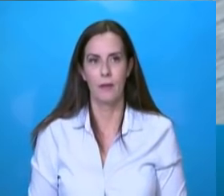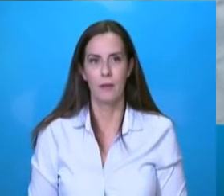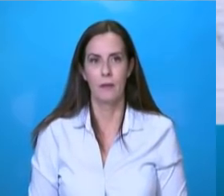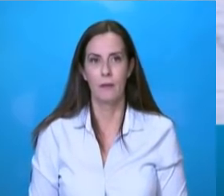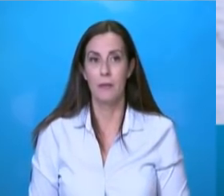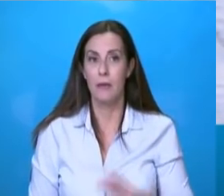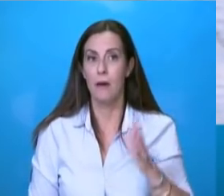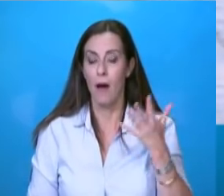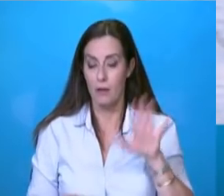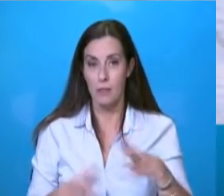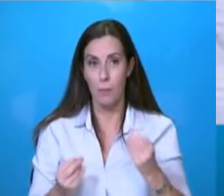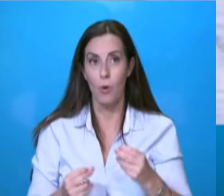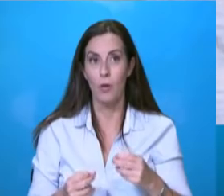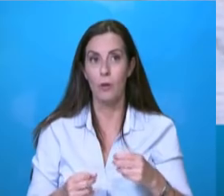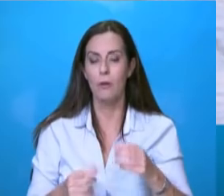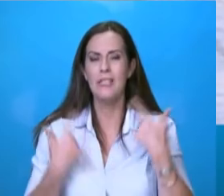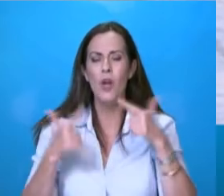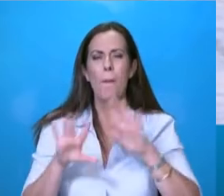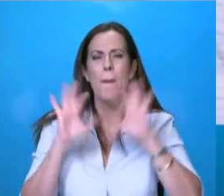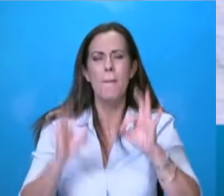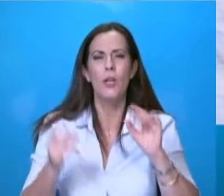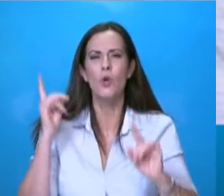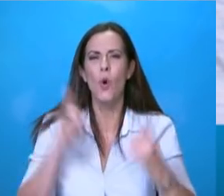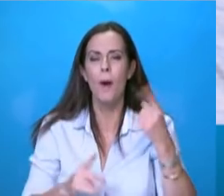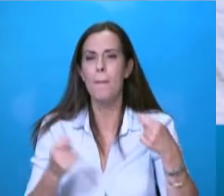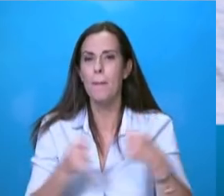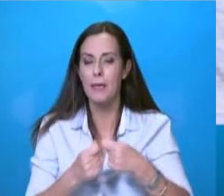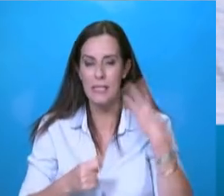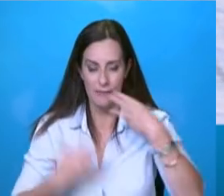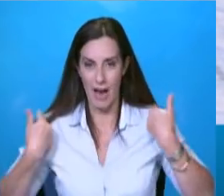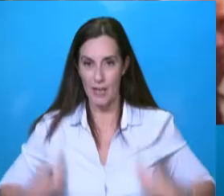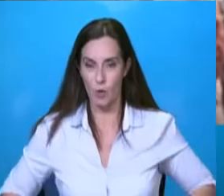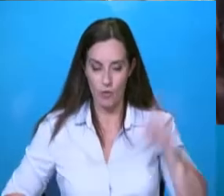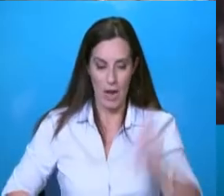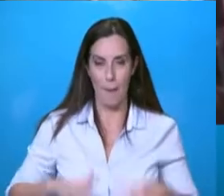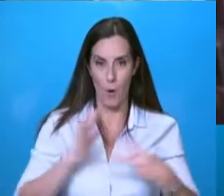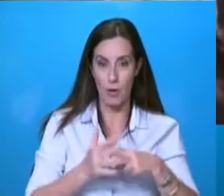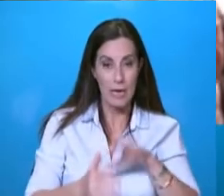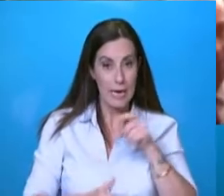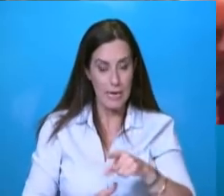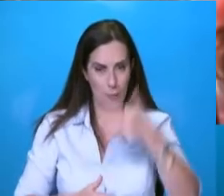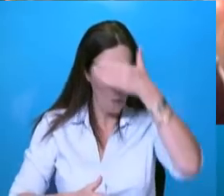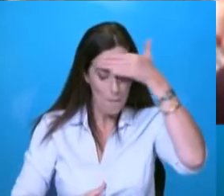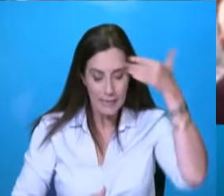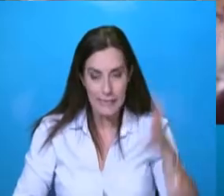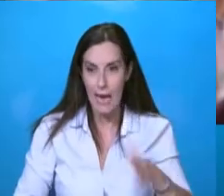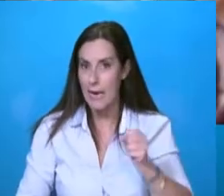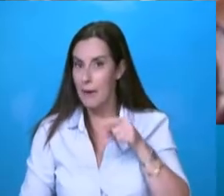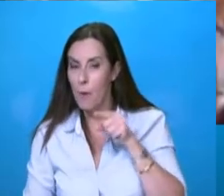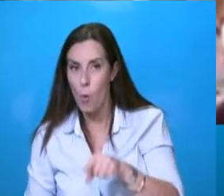במידה רבה דרוש פה תיאור של מה קורה מבחינת שפת הגוף של הפוליטיקאי. האם הוא מזיע, האם